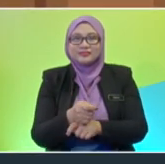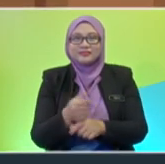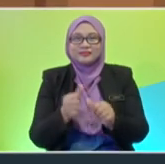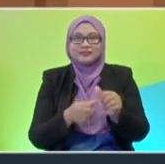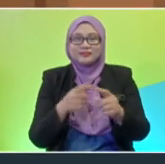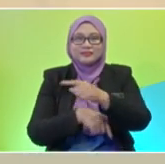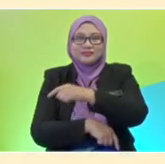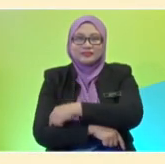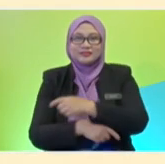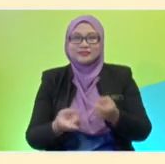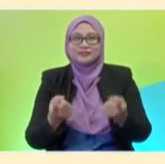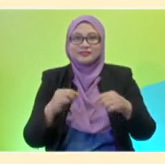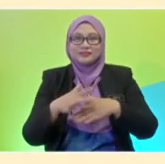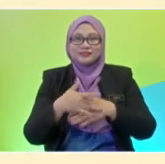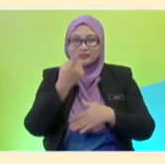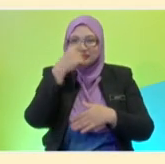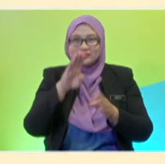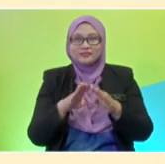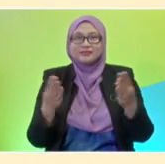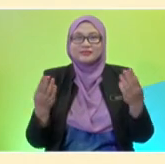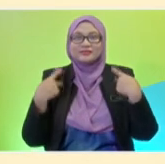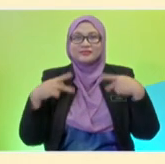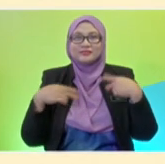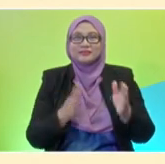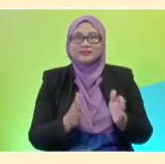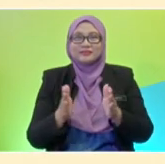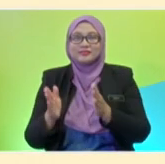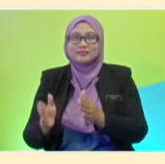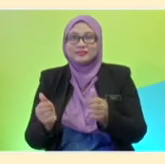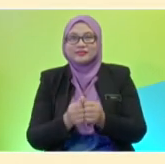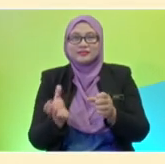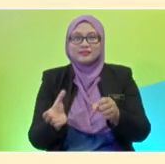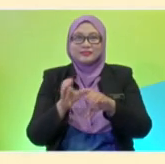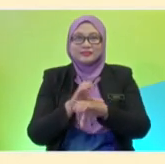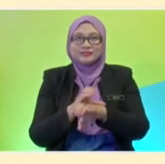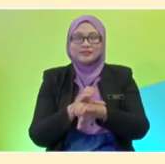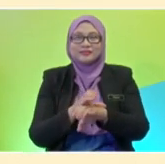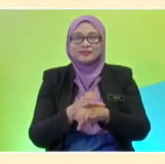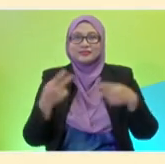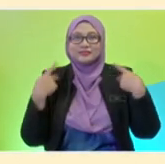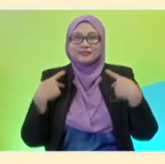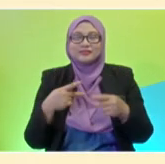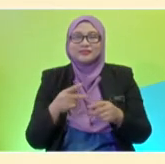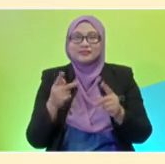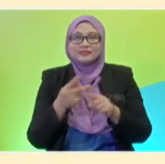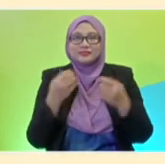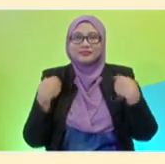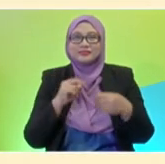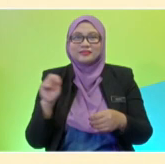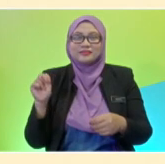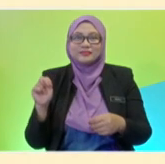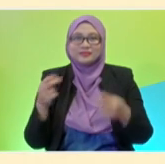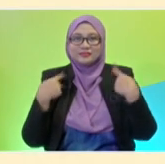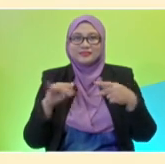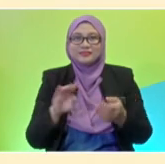membuka kedai dia akan menyusun barang di dalam kedai dengan cermatnya keadaan Kedah yang bersih dan selesai menjadikan